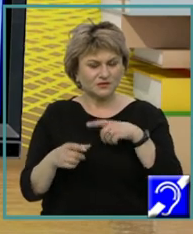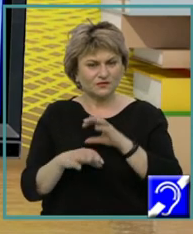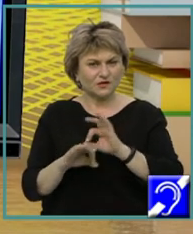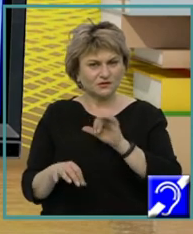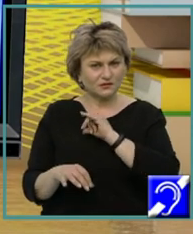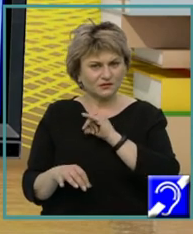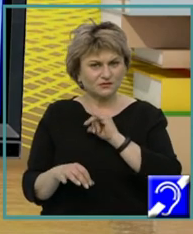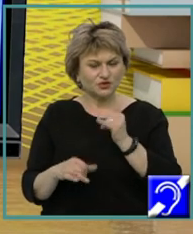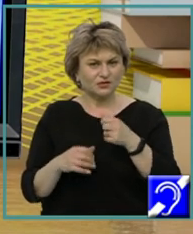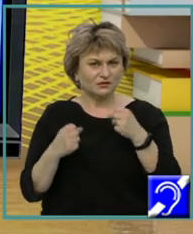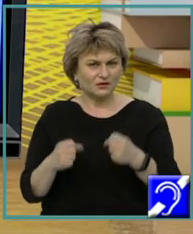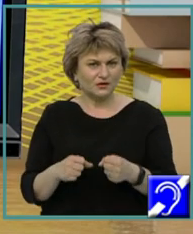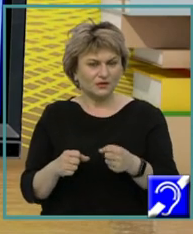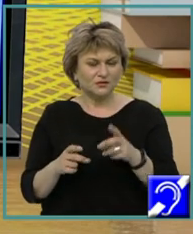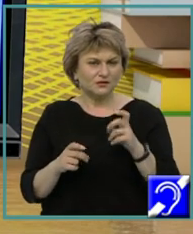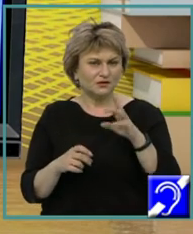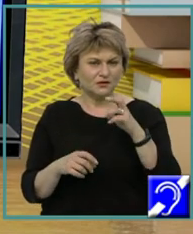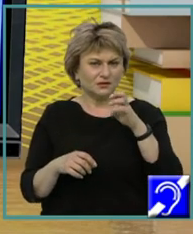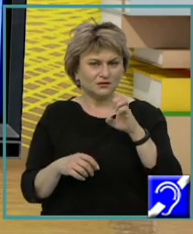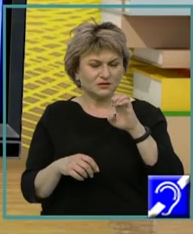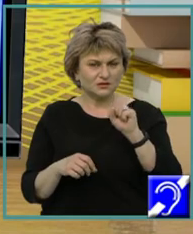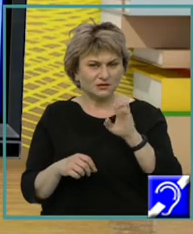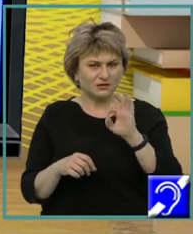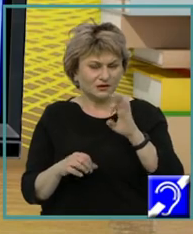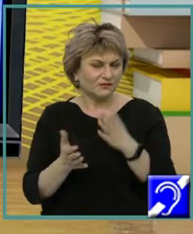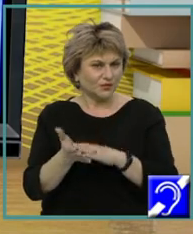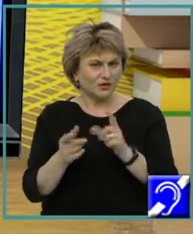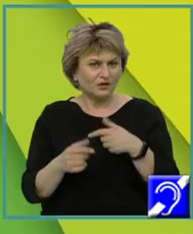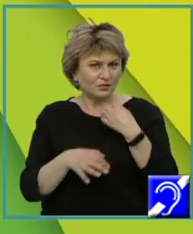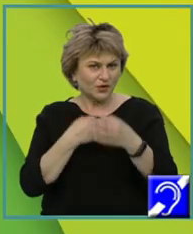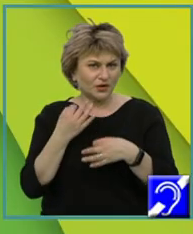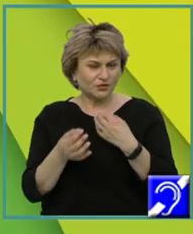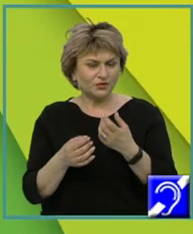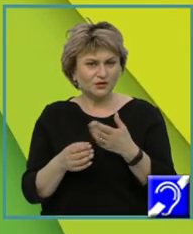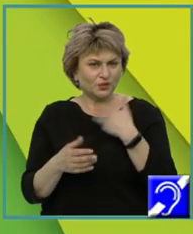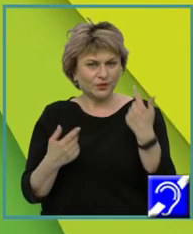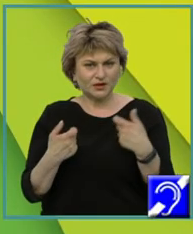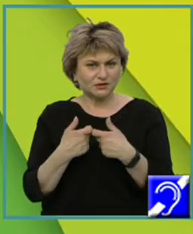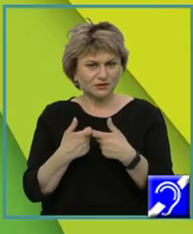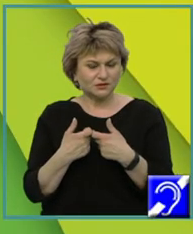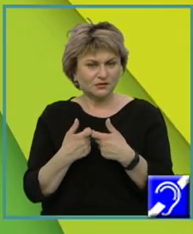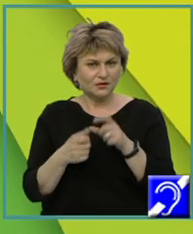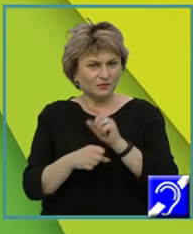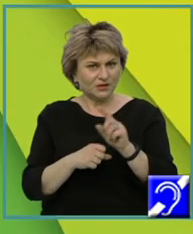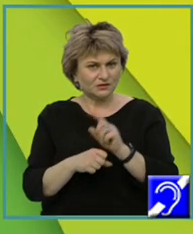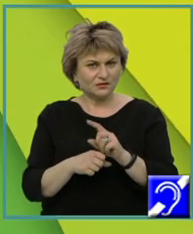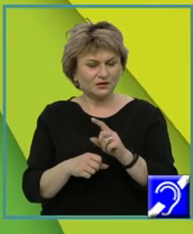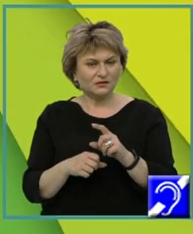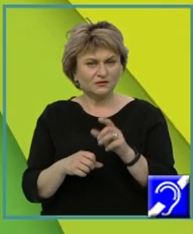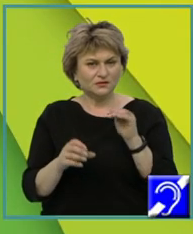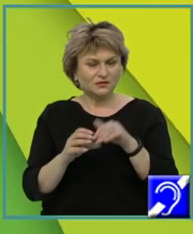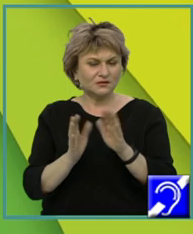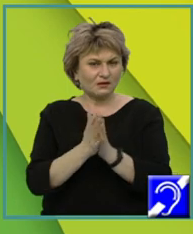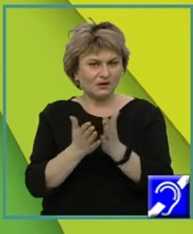interesant și dificil de respectat este faptul că poetul la Dima nu există material în în